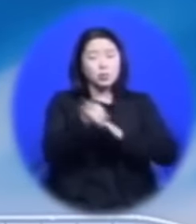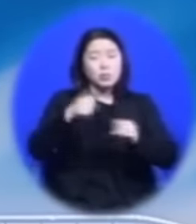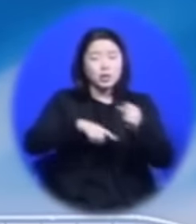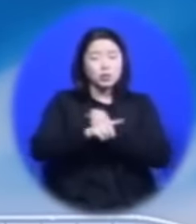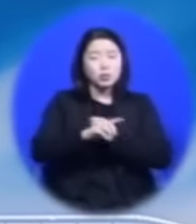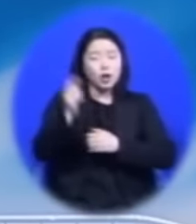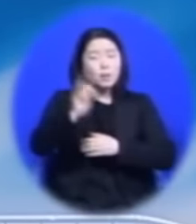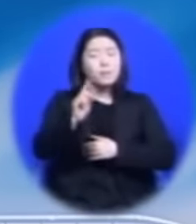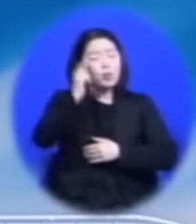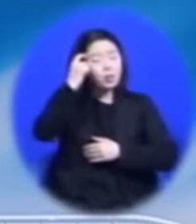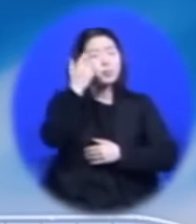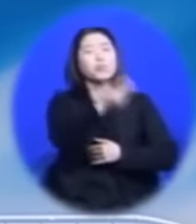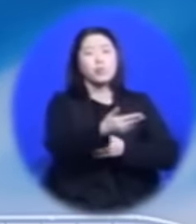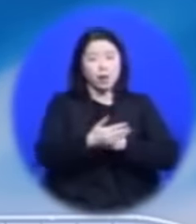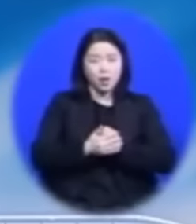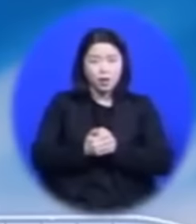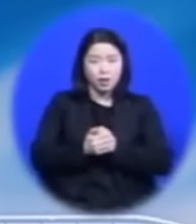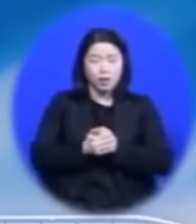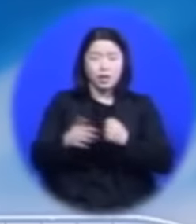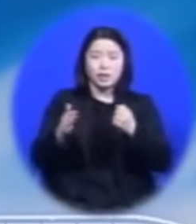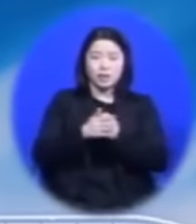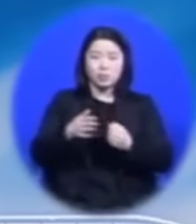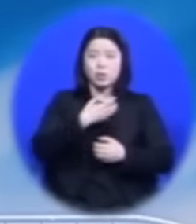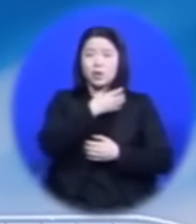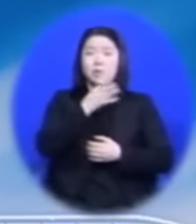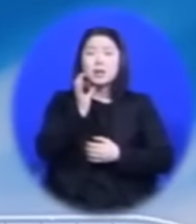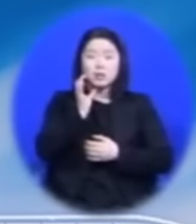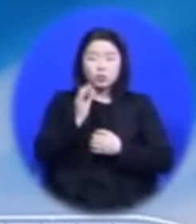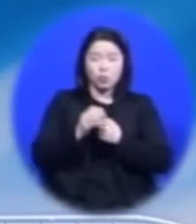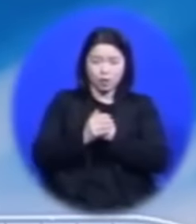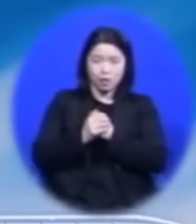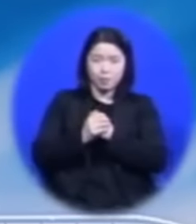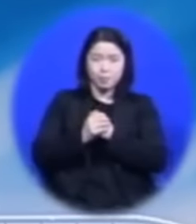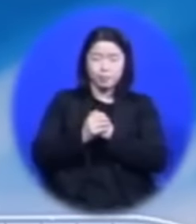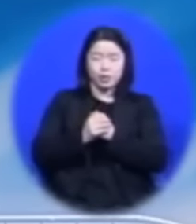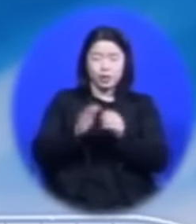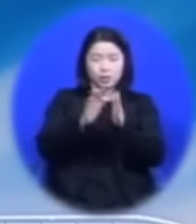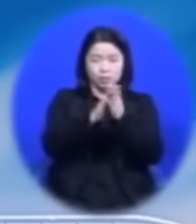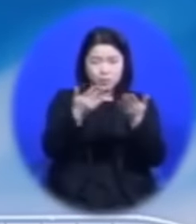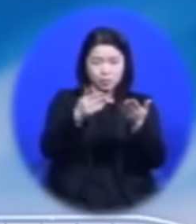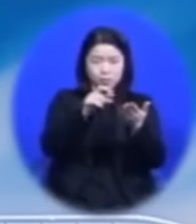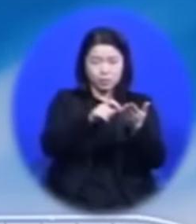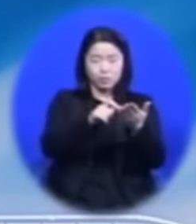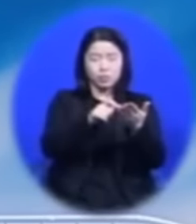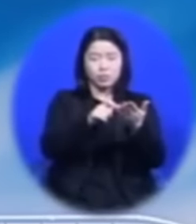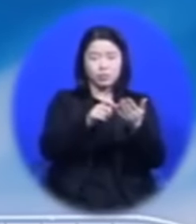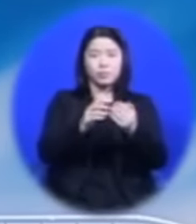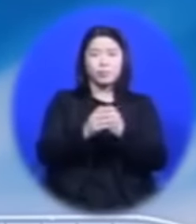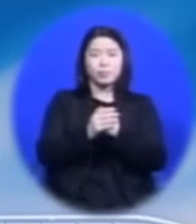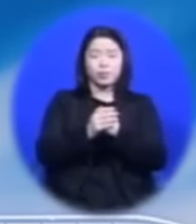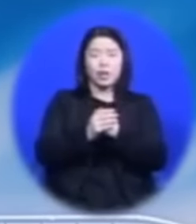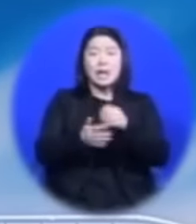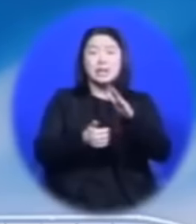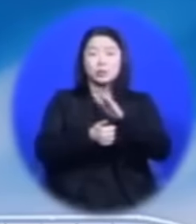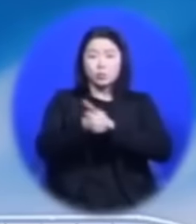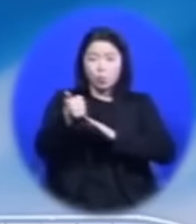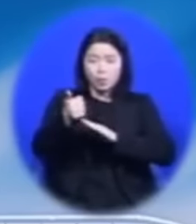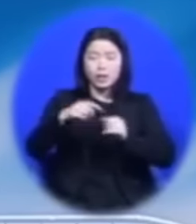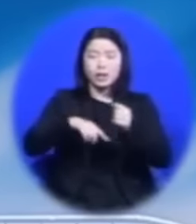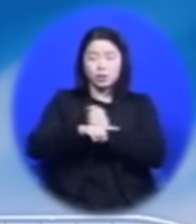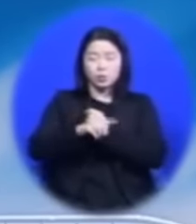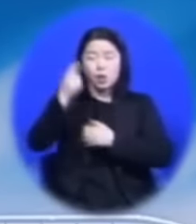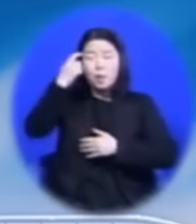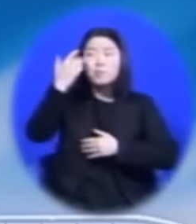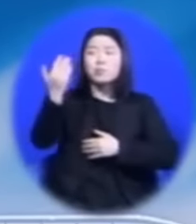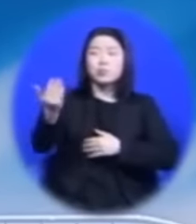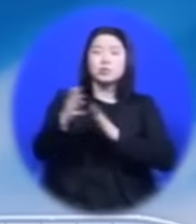물어보게 됩니다. 그래서 베드로 사도가 베드로서에서 그가 소망의 이유를 묻는